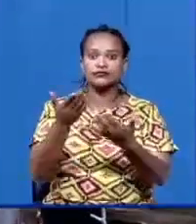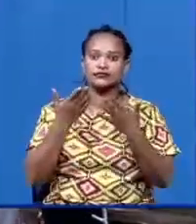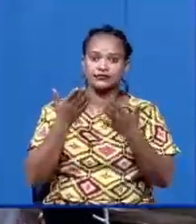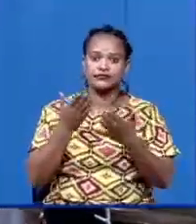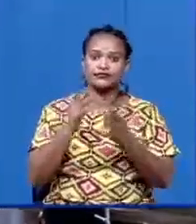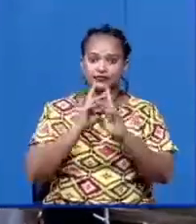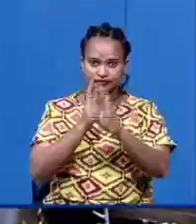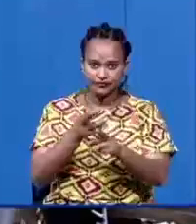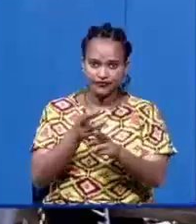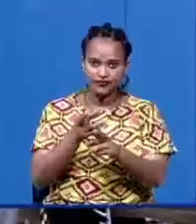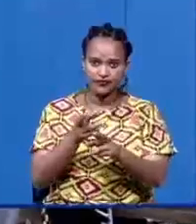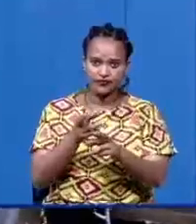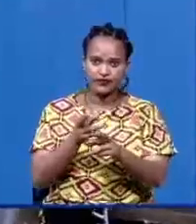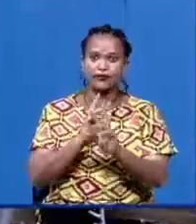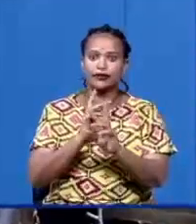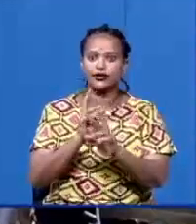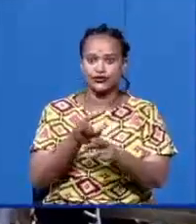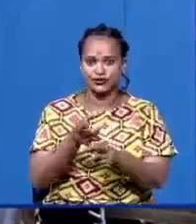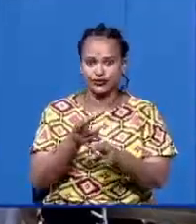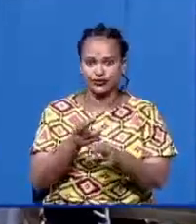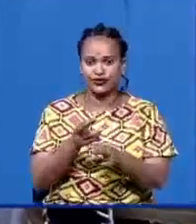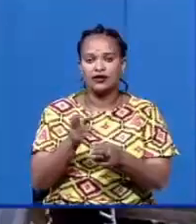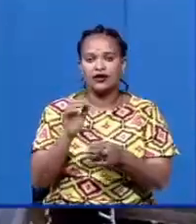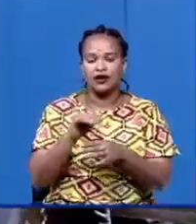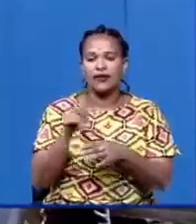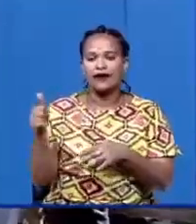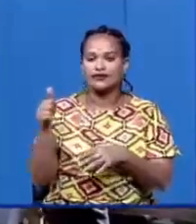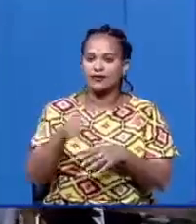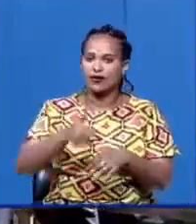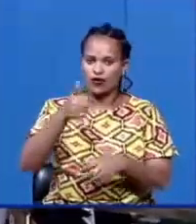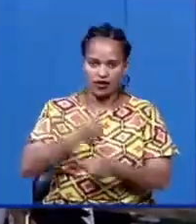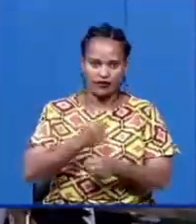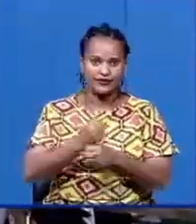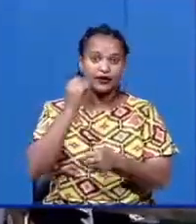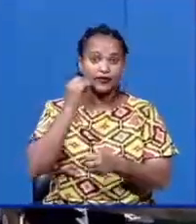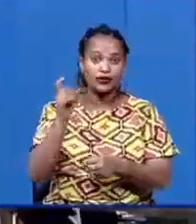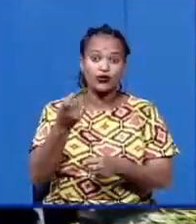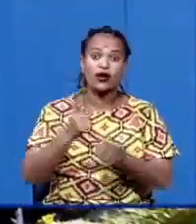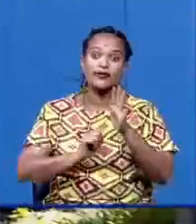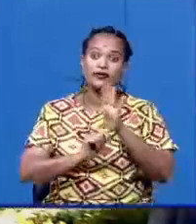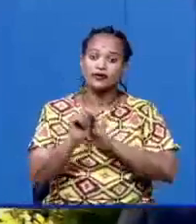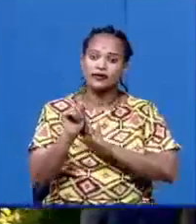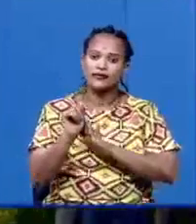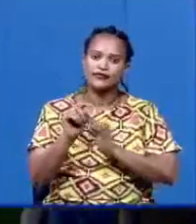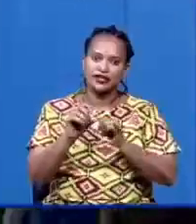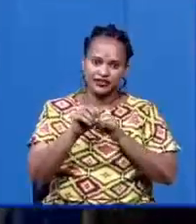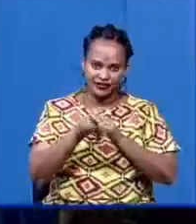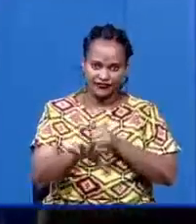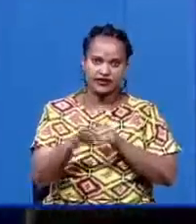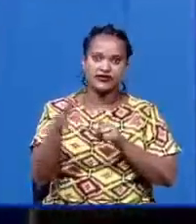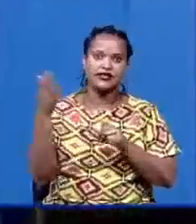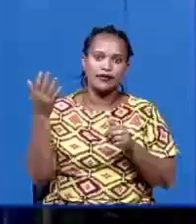لمت انملسي كمل لسو او دي سابا وانا مسرابي توم قوينو او تقرأي جنفر